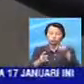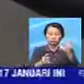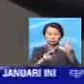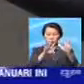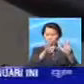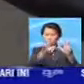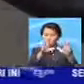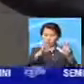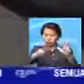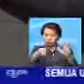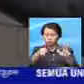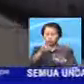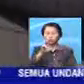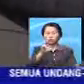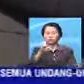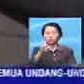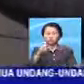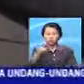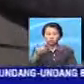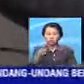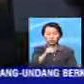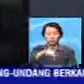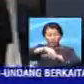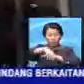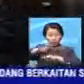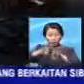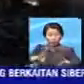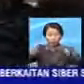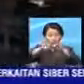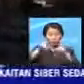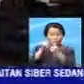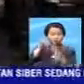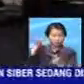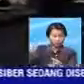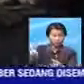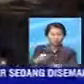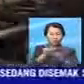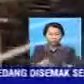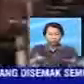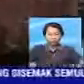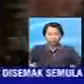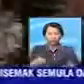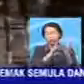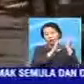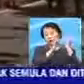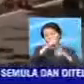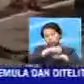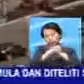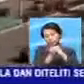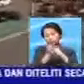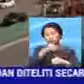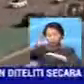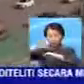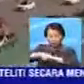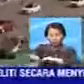343 juta do Amerika antara eksport utama Malaysia ke Yunan adalah barangan berasaskan kelapa sawit manakala